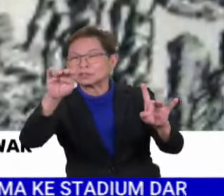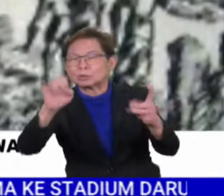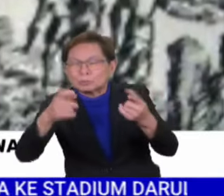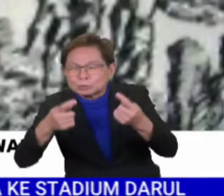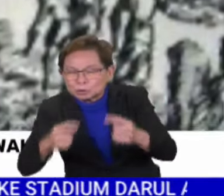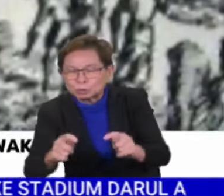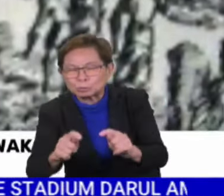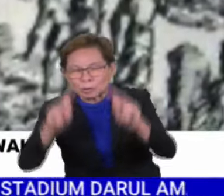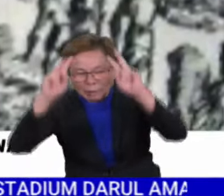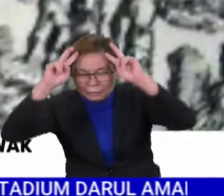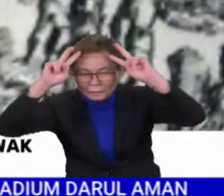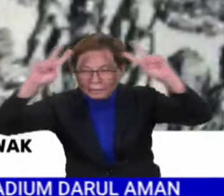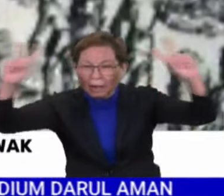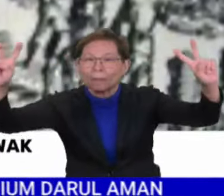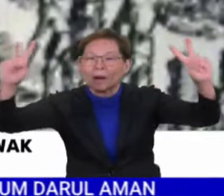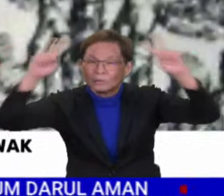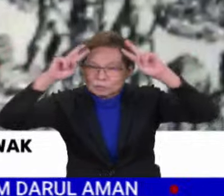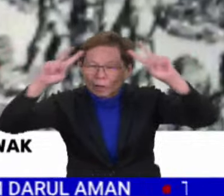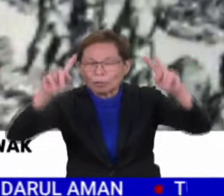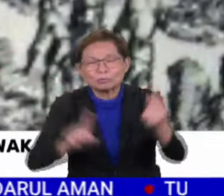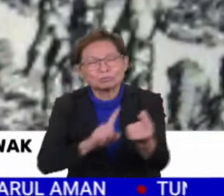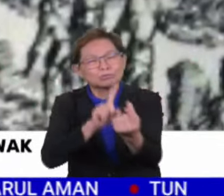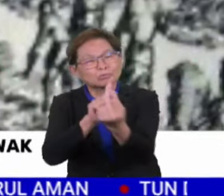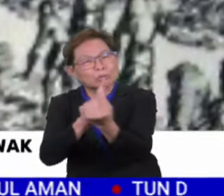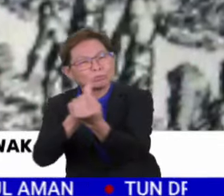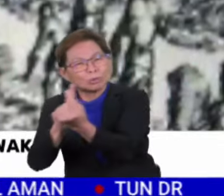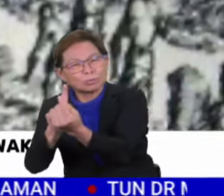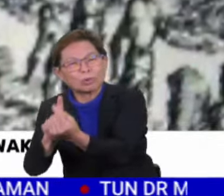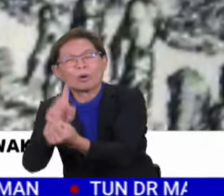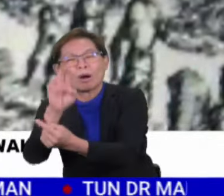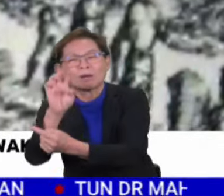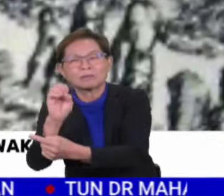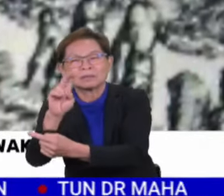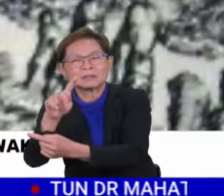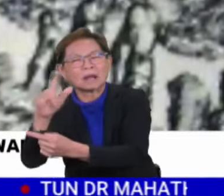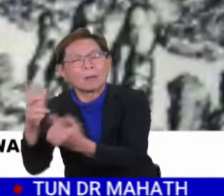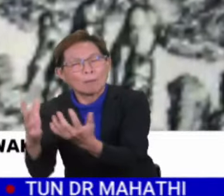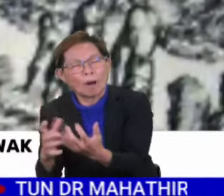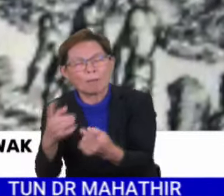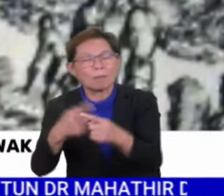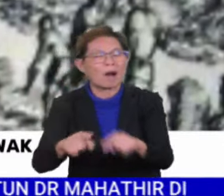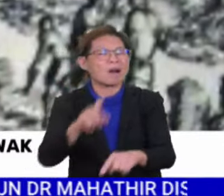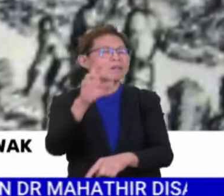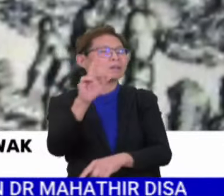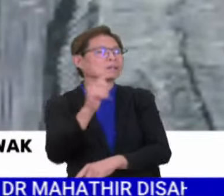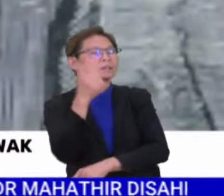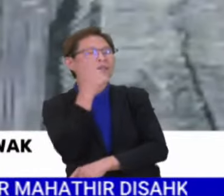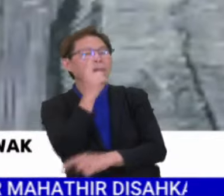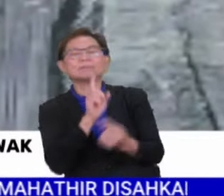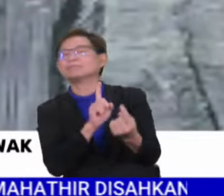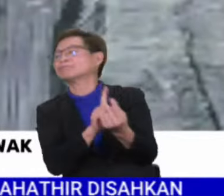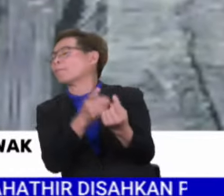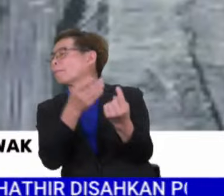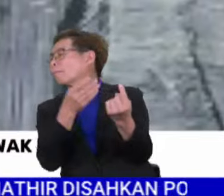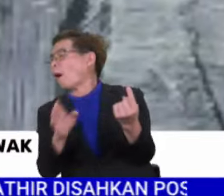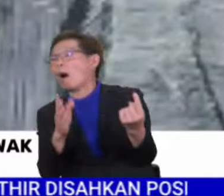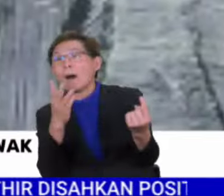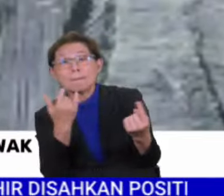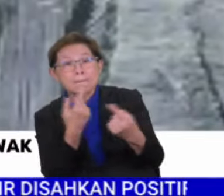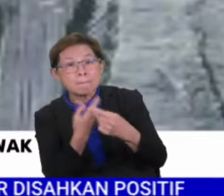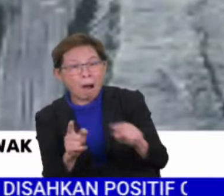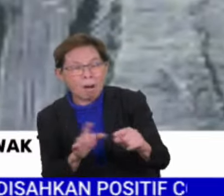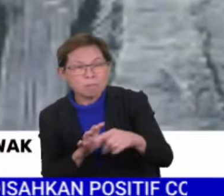untuk berdamai dan mengutus surat untuk bertemu rentap. Akan tetapi, rentap enggan menerima tawaran itu,